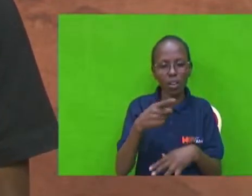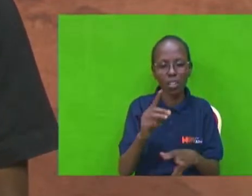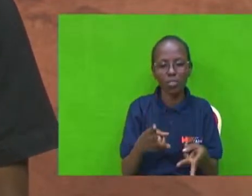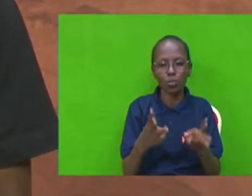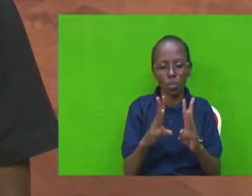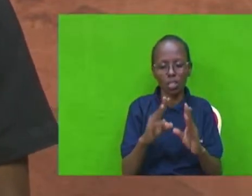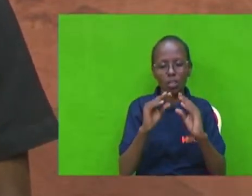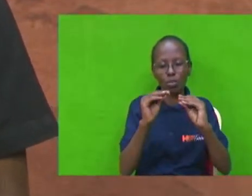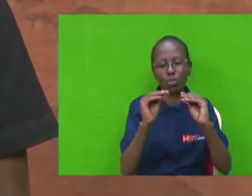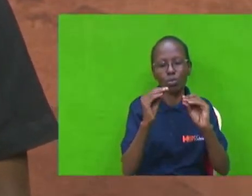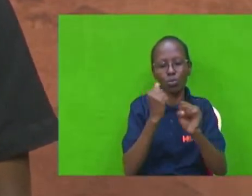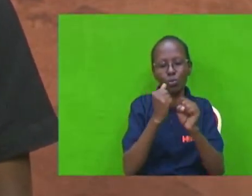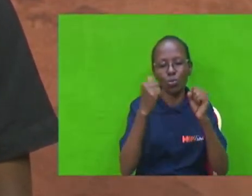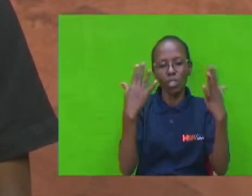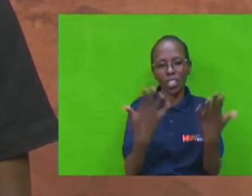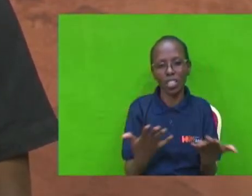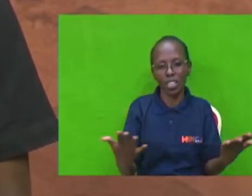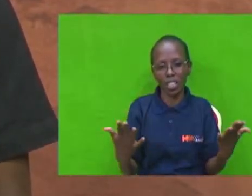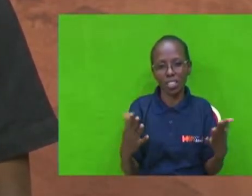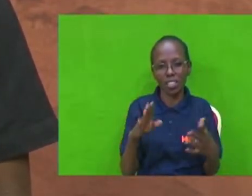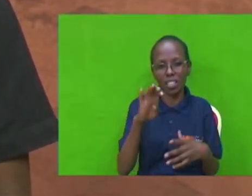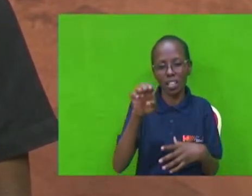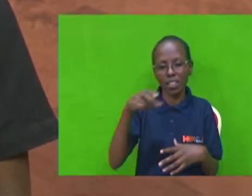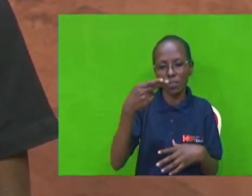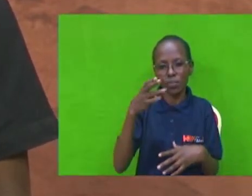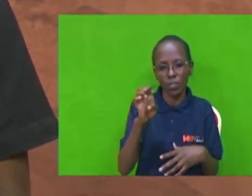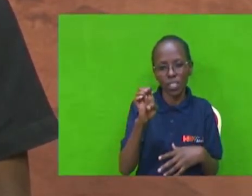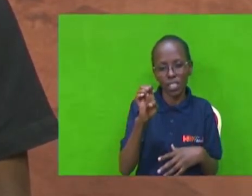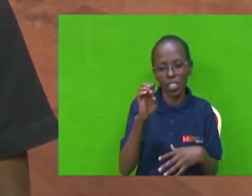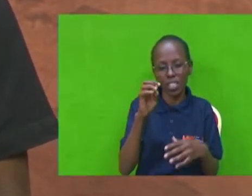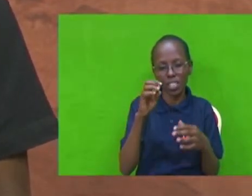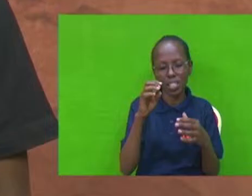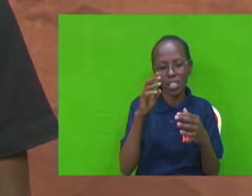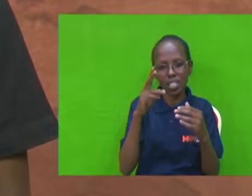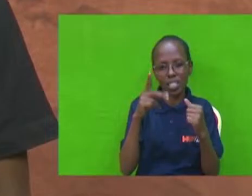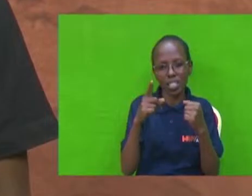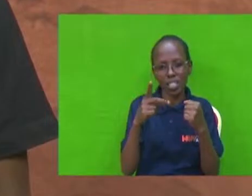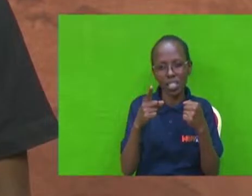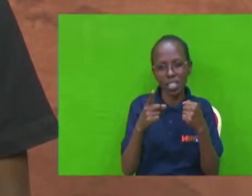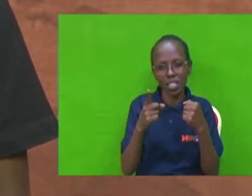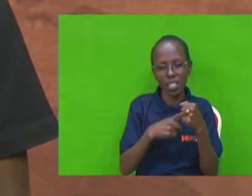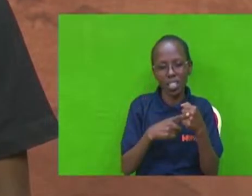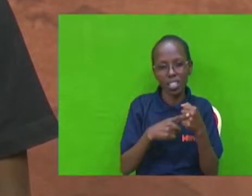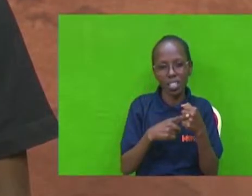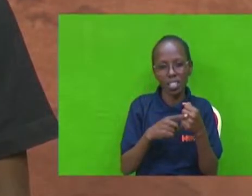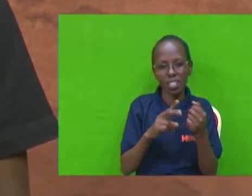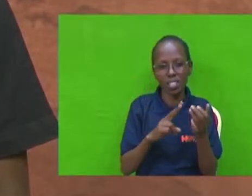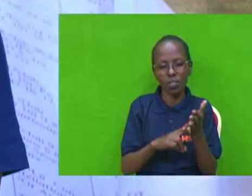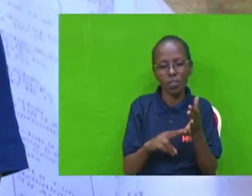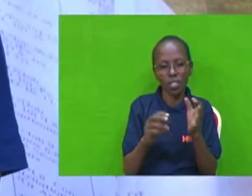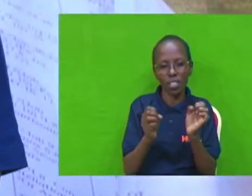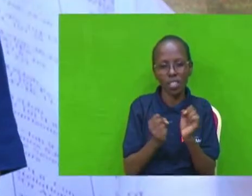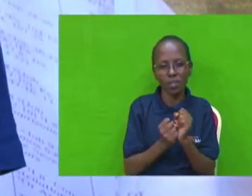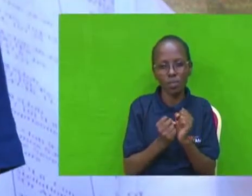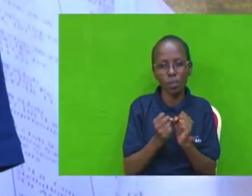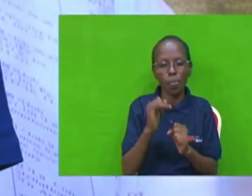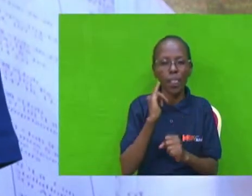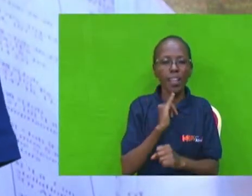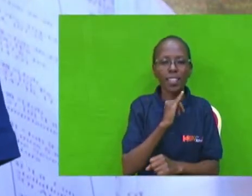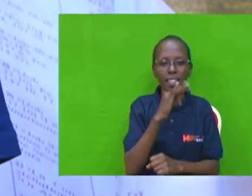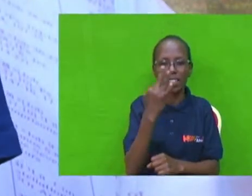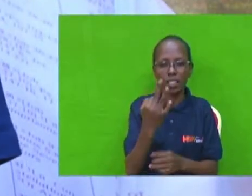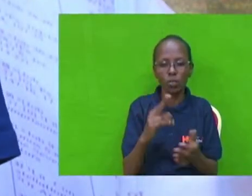vikubwa. Amina. Waefeso 6 fungu la 5 inasema, kabla hajasoma na Mungu asitati mkono, Isaya 3 mstari wa 4